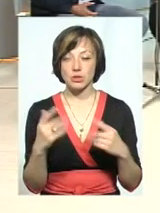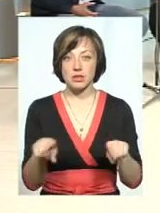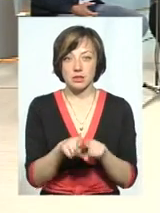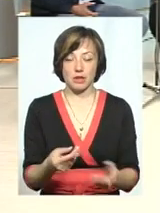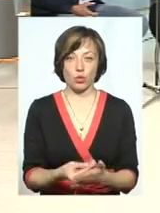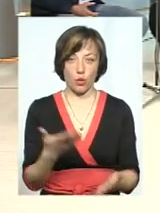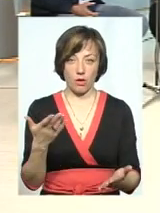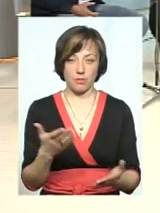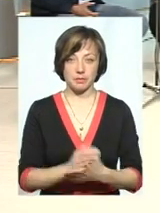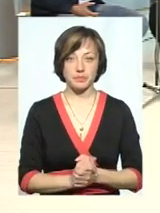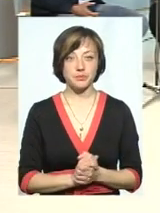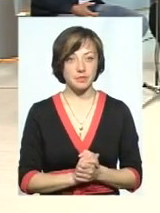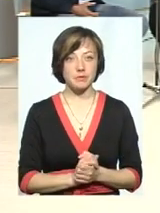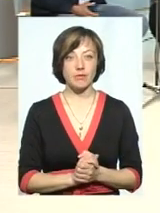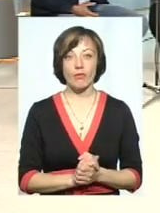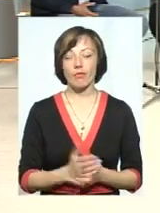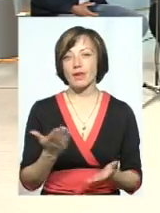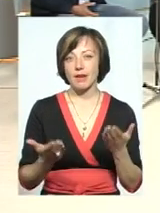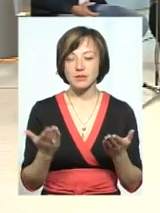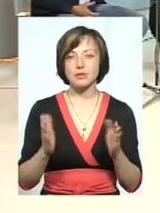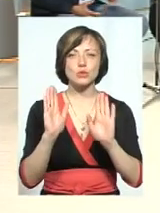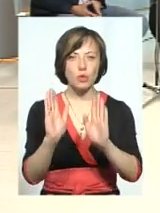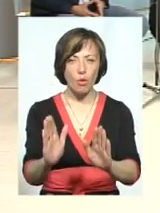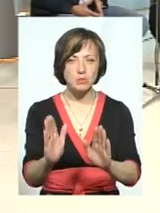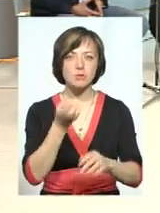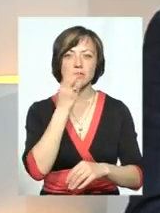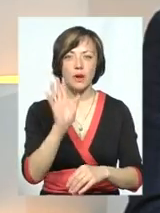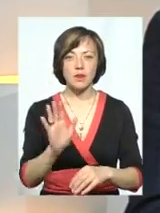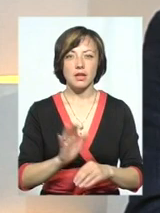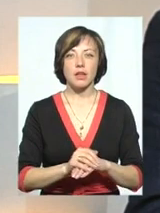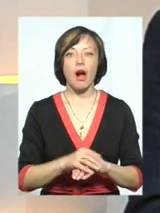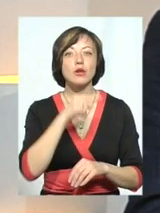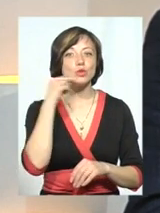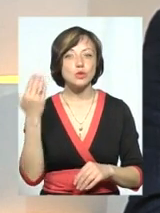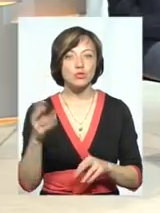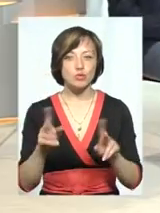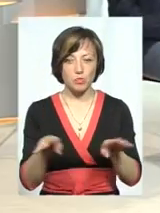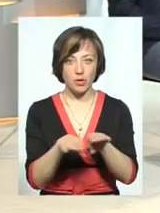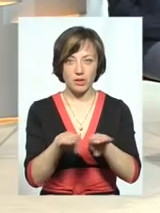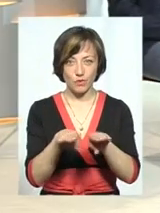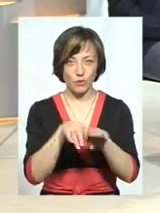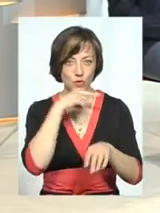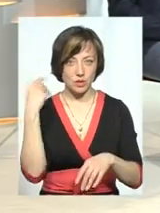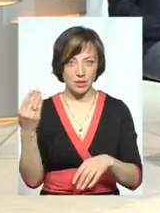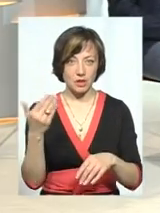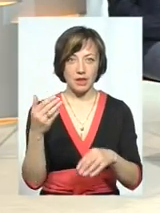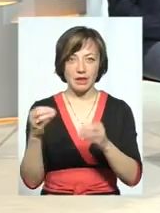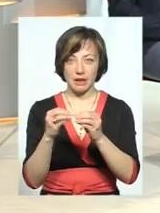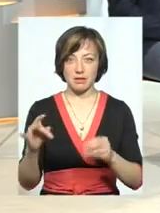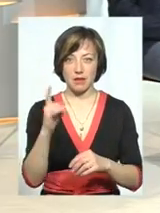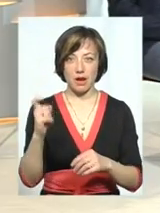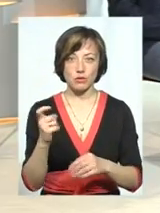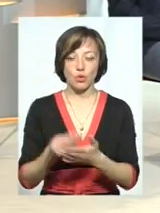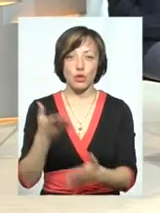дорога. Це ми, якщо порівнювати США, а якщо порівнювати, добре, а порівнювати з Росією, чому? Ні, порівнювати з Росією так само, там 10 разів